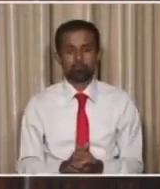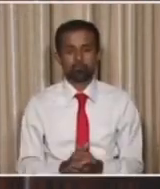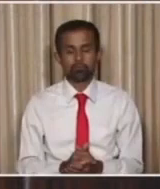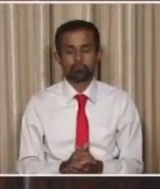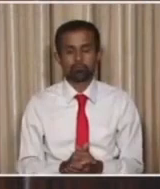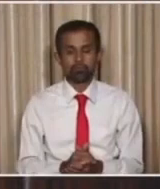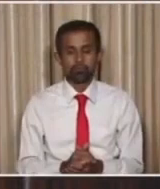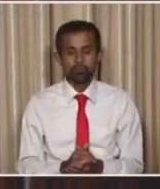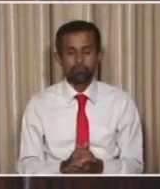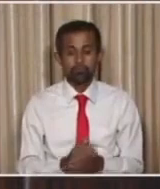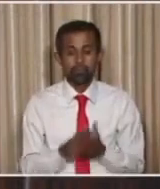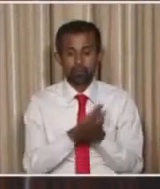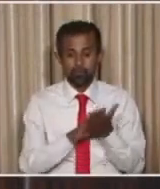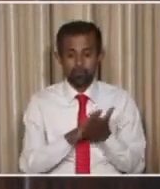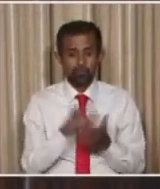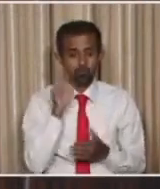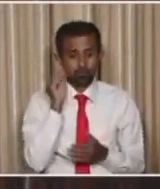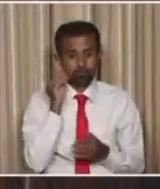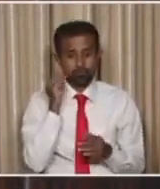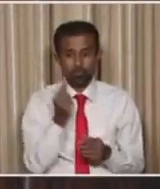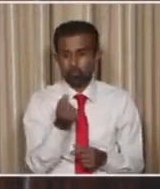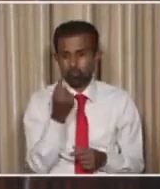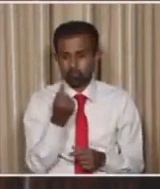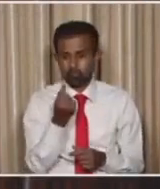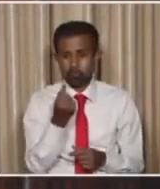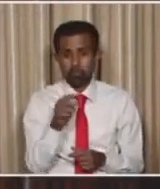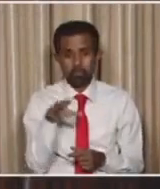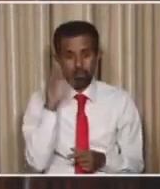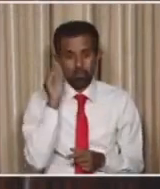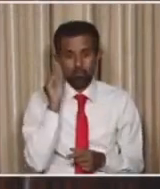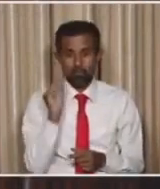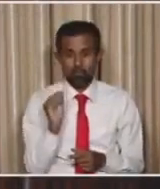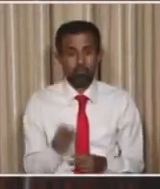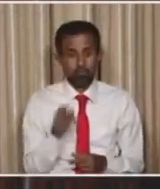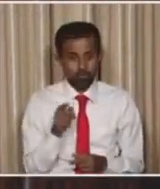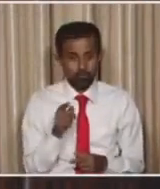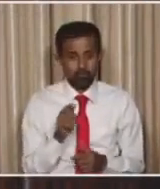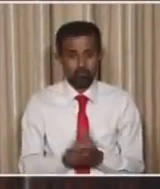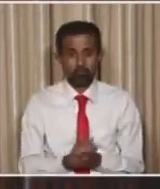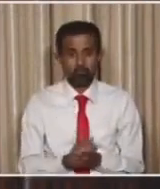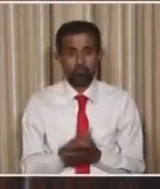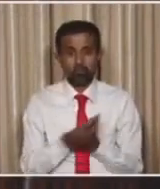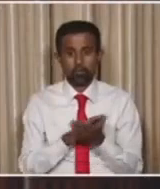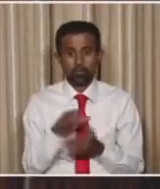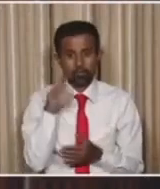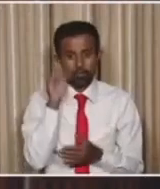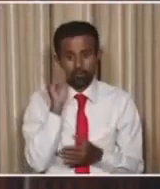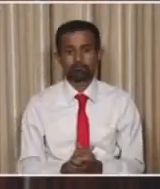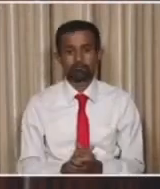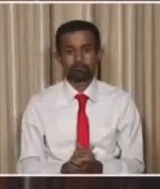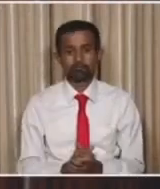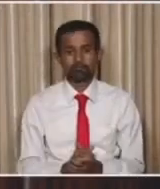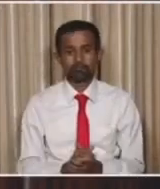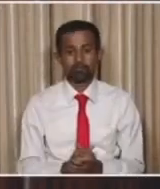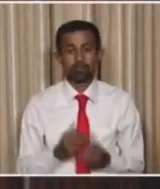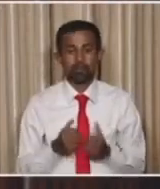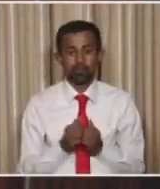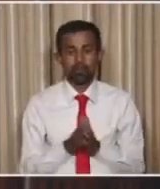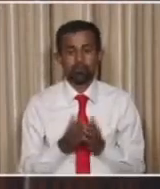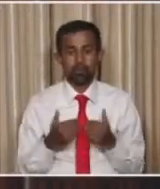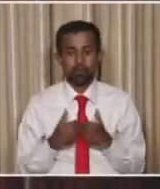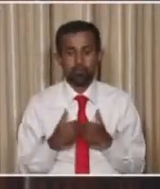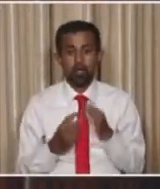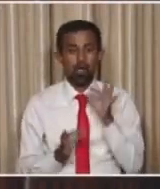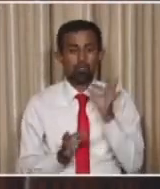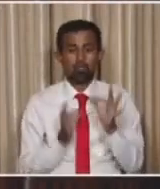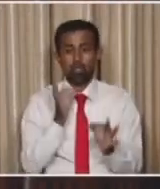කරන්නේ. අර්ථශාස්ත්‍රය පිළිබඳව අල්ප හෝ දැනීමක් තියෙන කෙනෙකුට තේරෙන එක කාරණයක් තියෙනවා. අපි